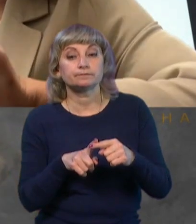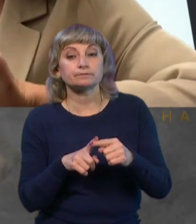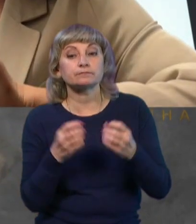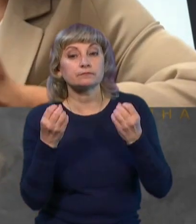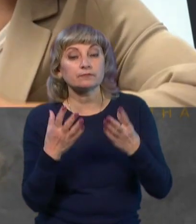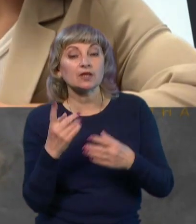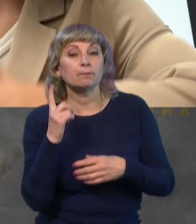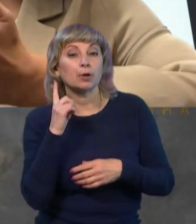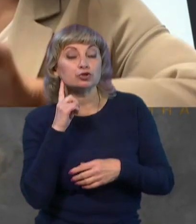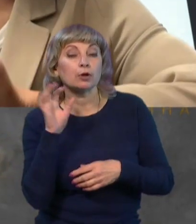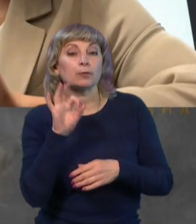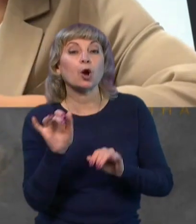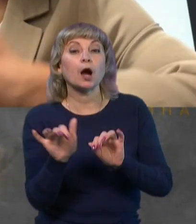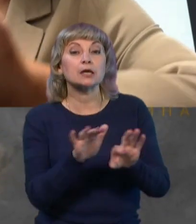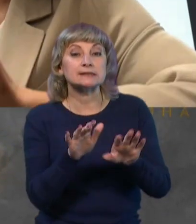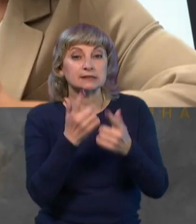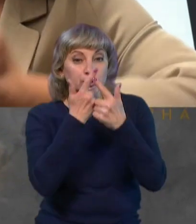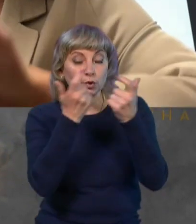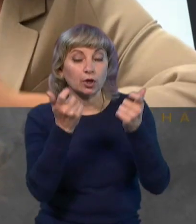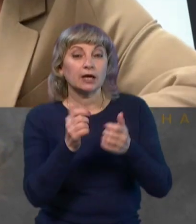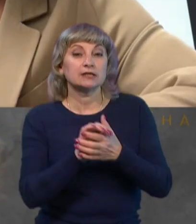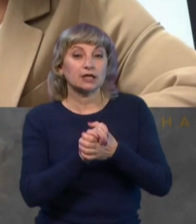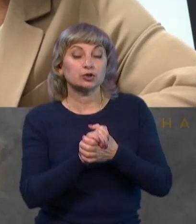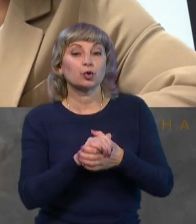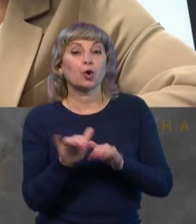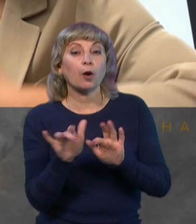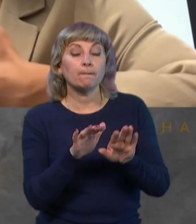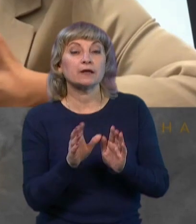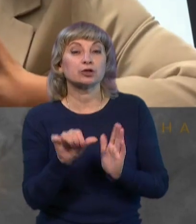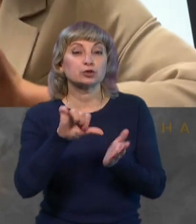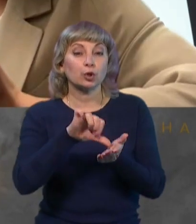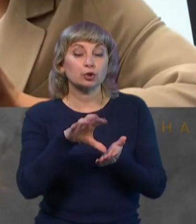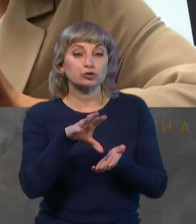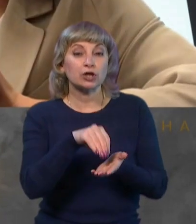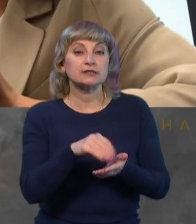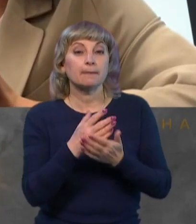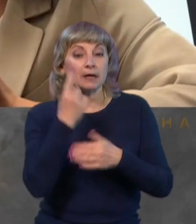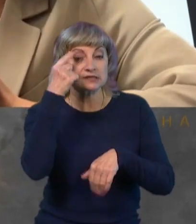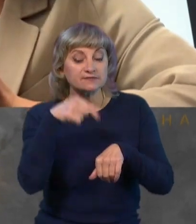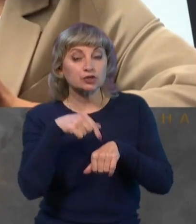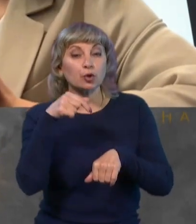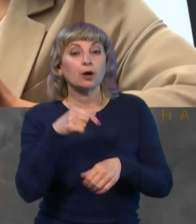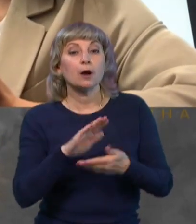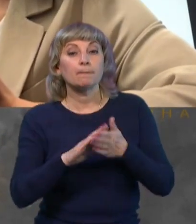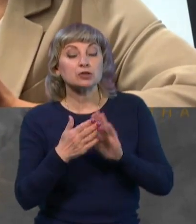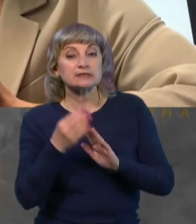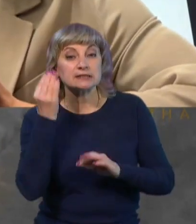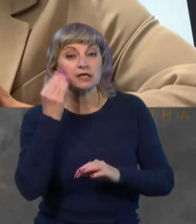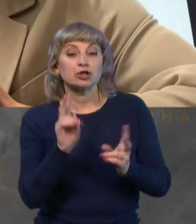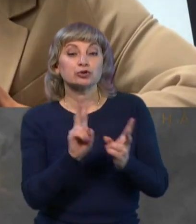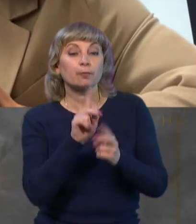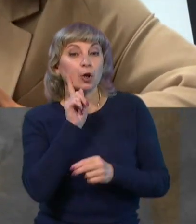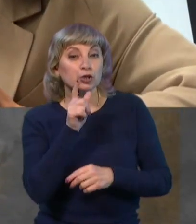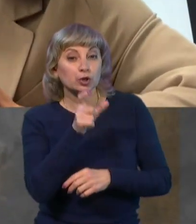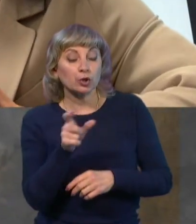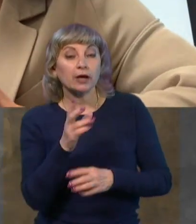просто почули про акцію і за дружню компанію долучаються, мають таку свідому, скажімо, позицію, бо зустрічаємо і молодих людей,